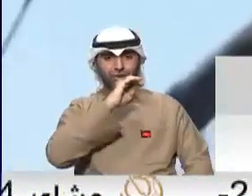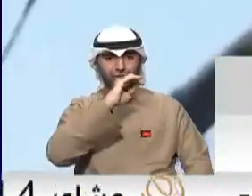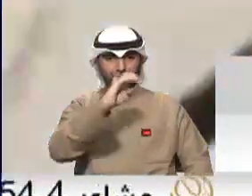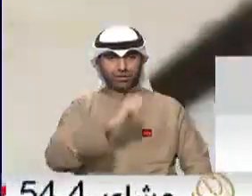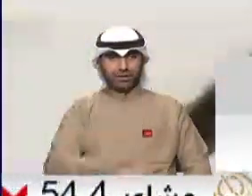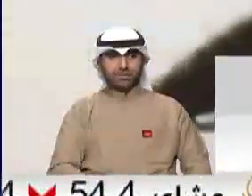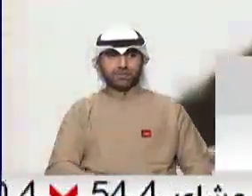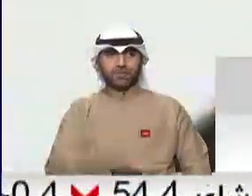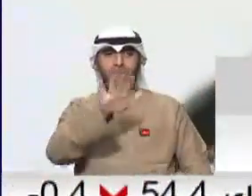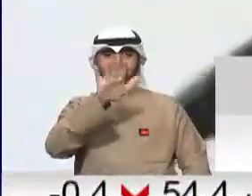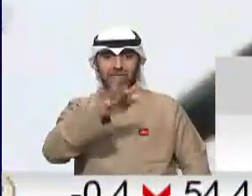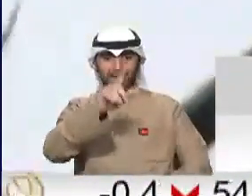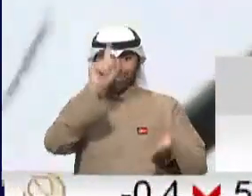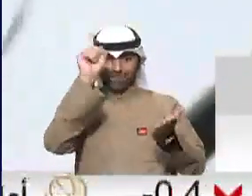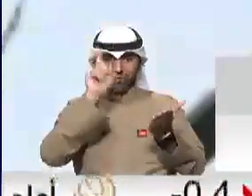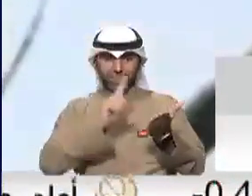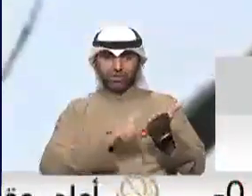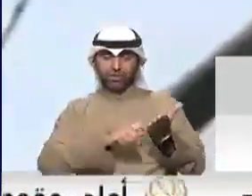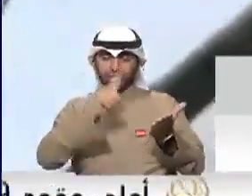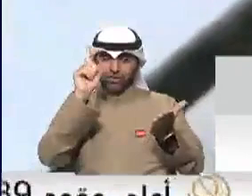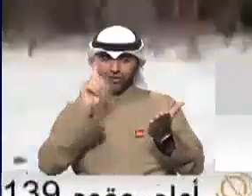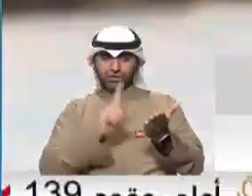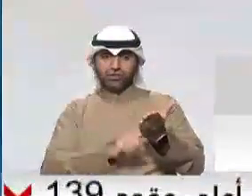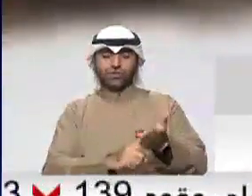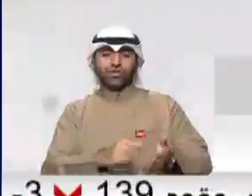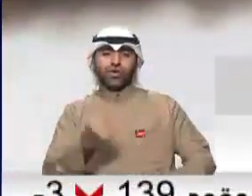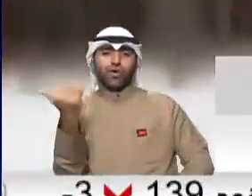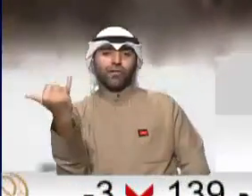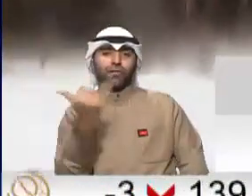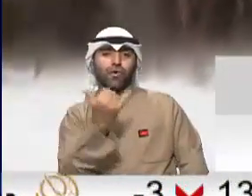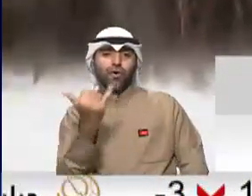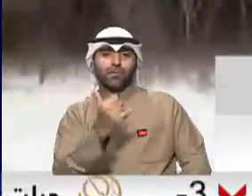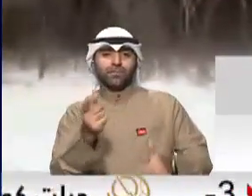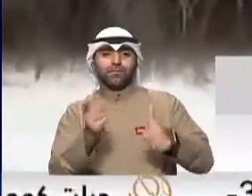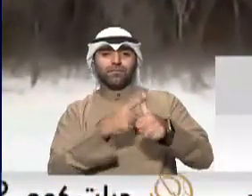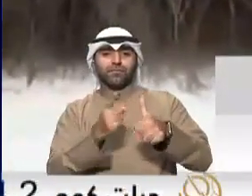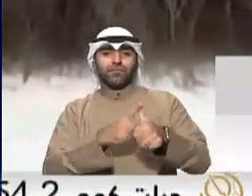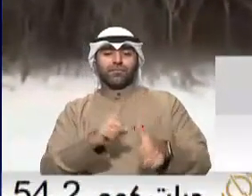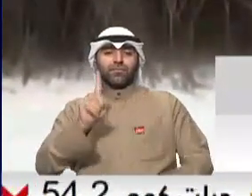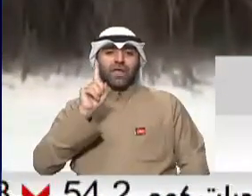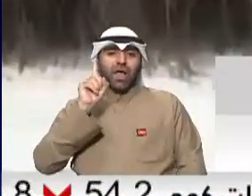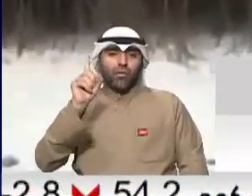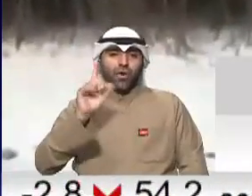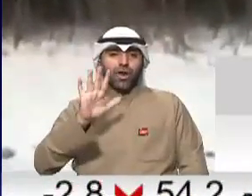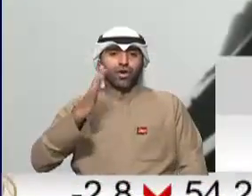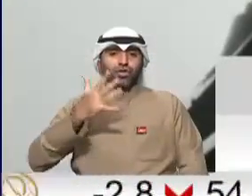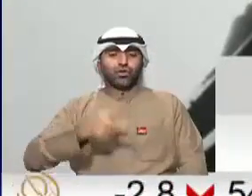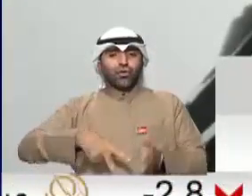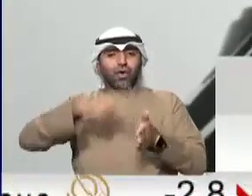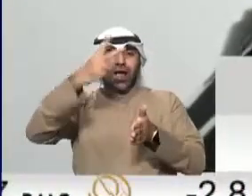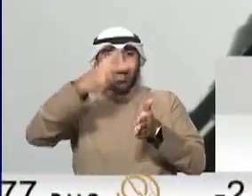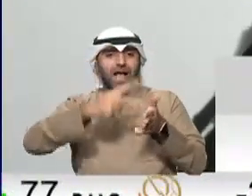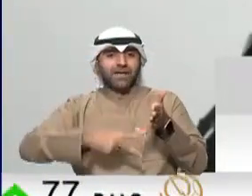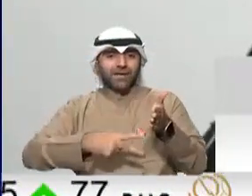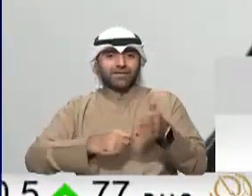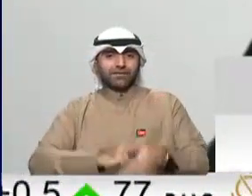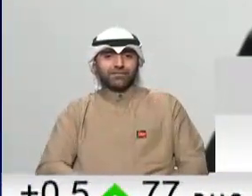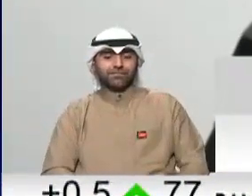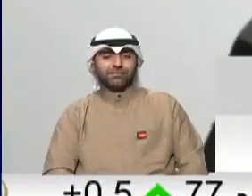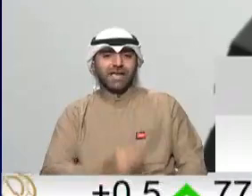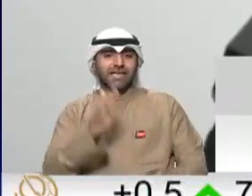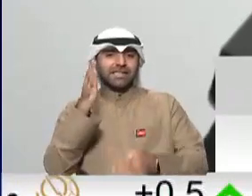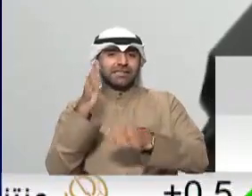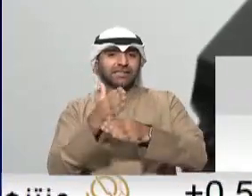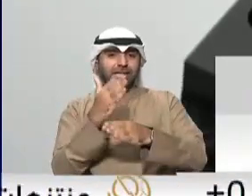الحدث هو شكل من أشكال الضغط وليس له أي قيمة أخرى، لأن